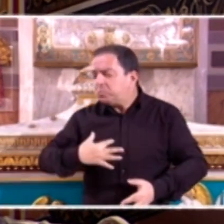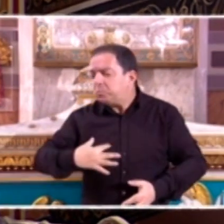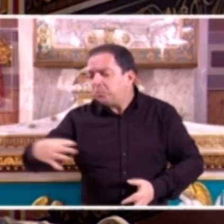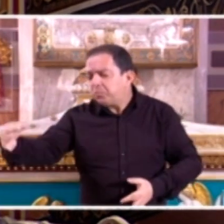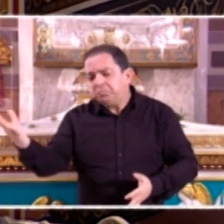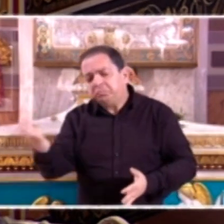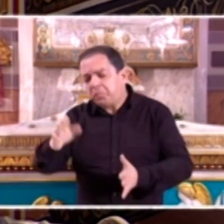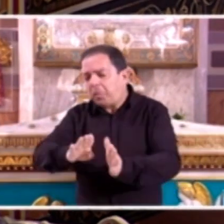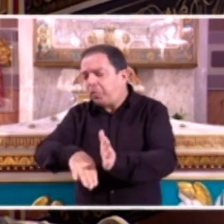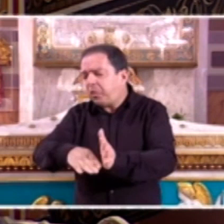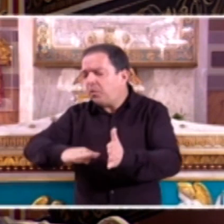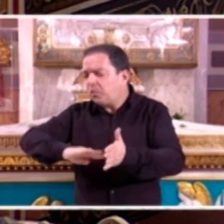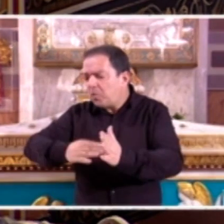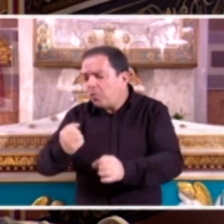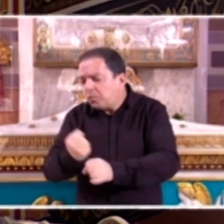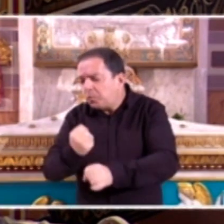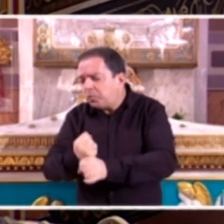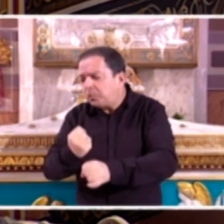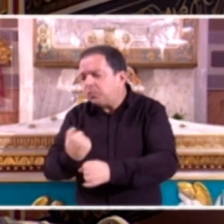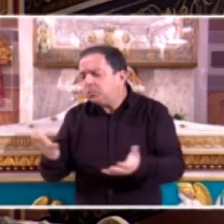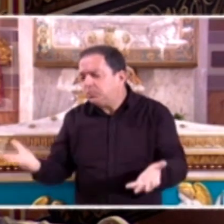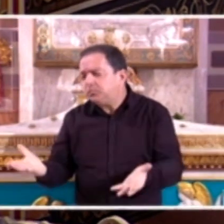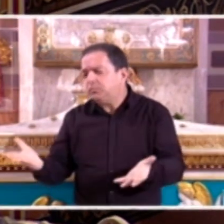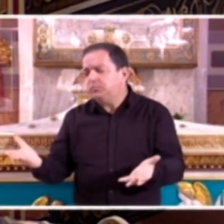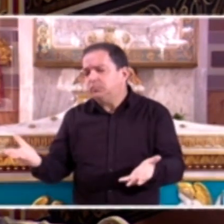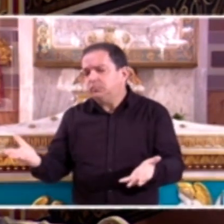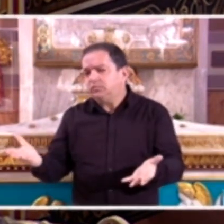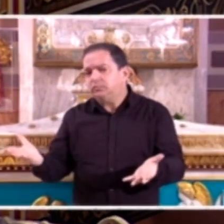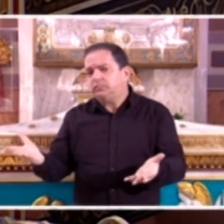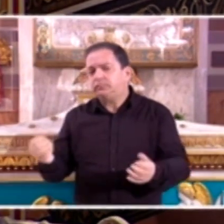πίσον με ως ένα των μυστείων σου.